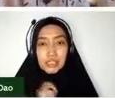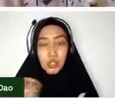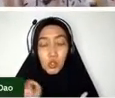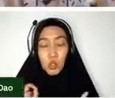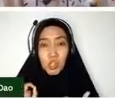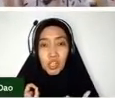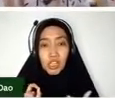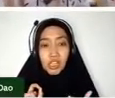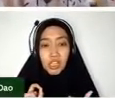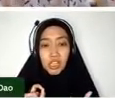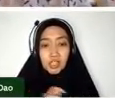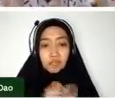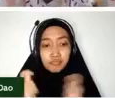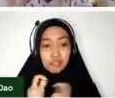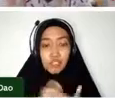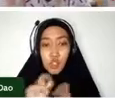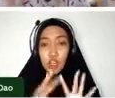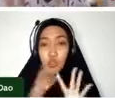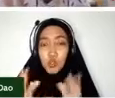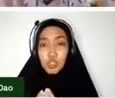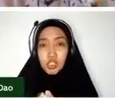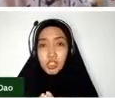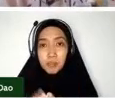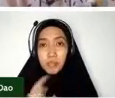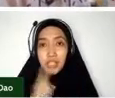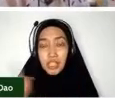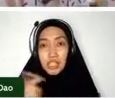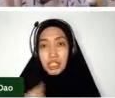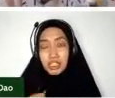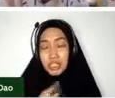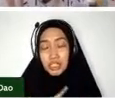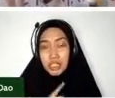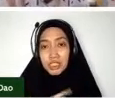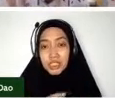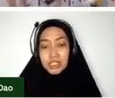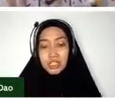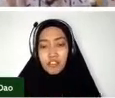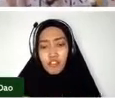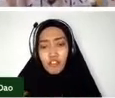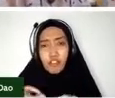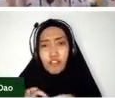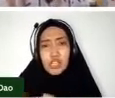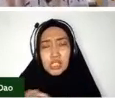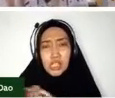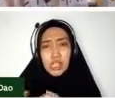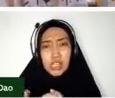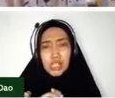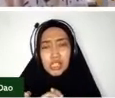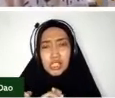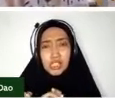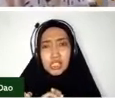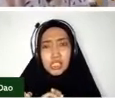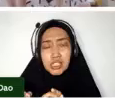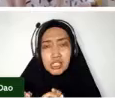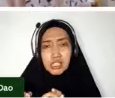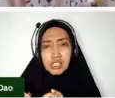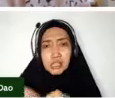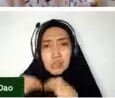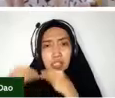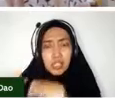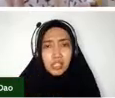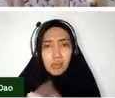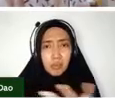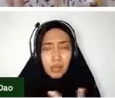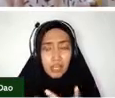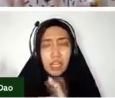sekolah inklusi gitu ya Pak, ini pertanyaan dari saya dulu, apakah kemudian ada fasilitas yang harus dipenuhi oleh sekolah atau sebenarnya